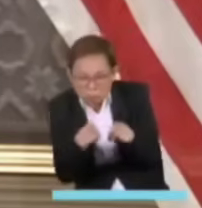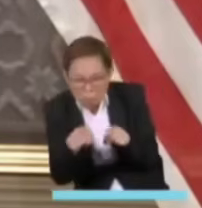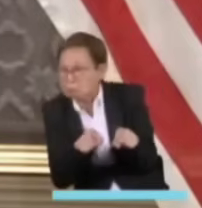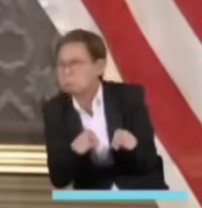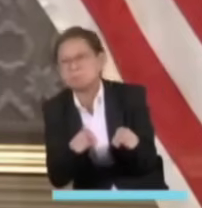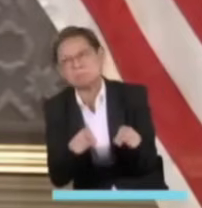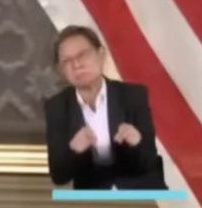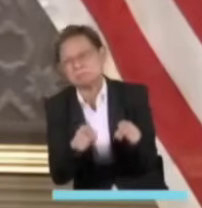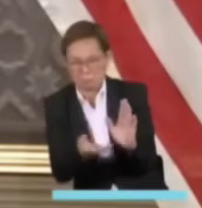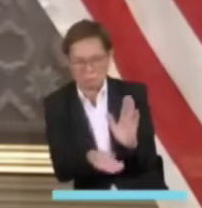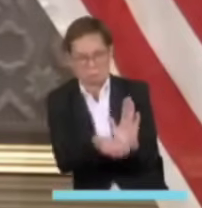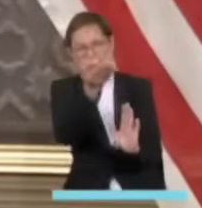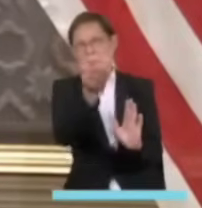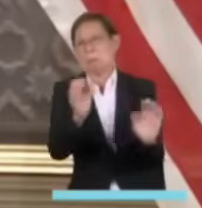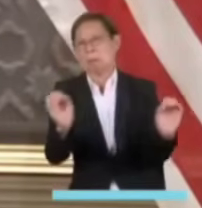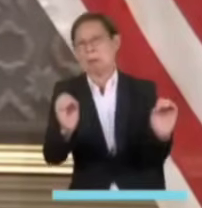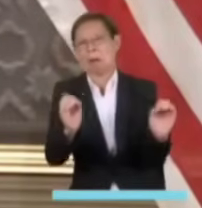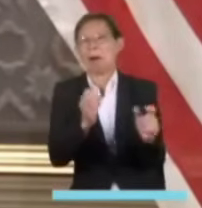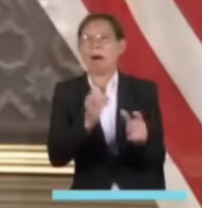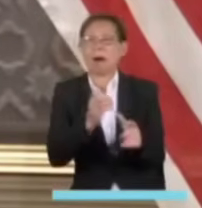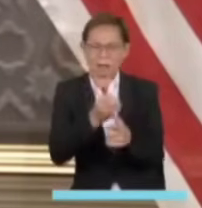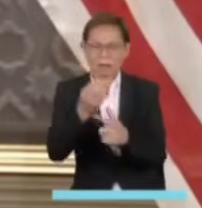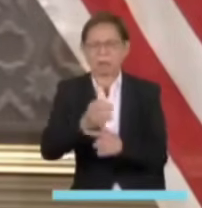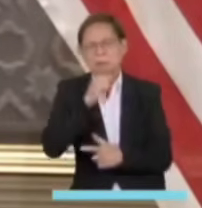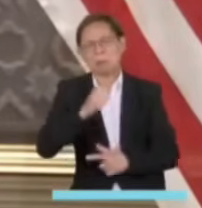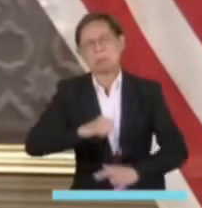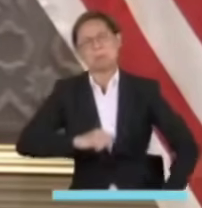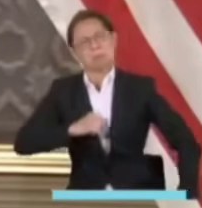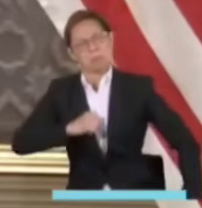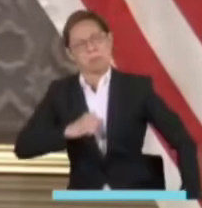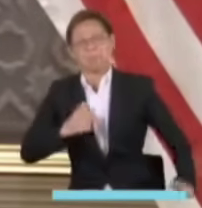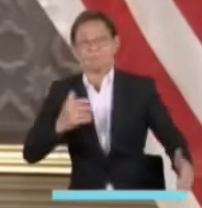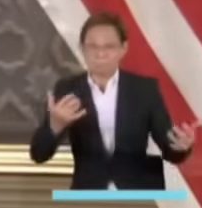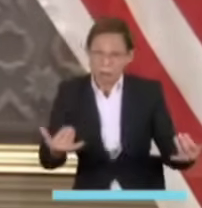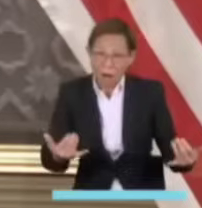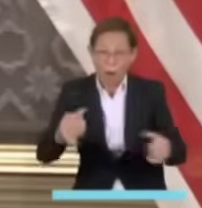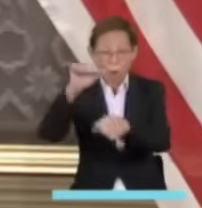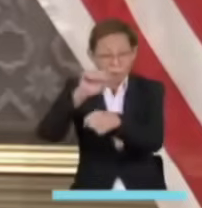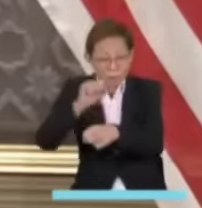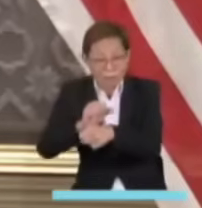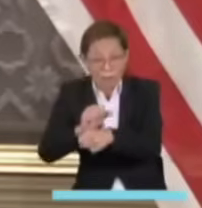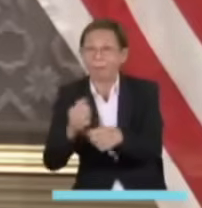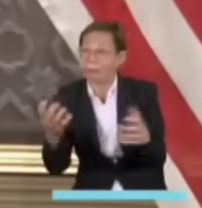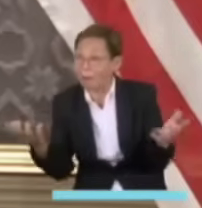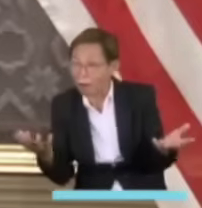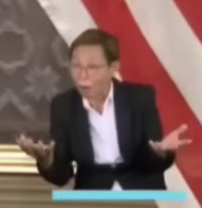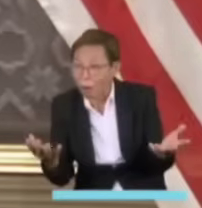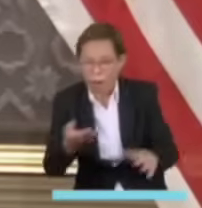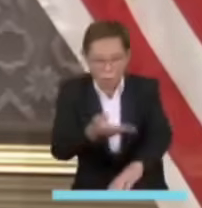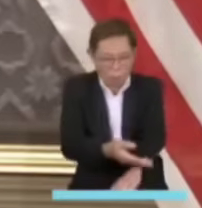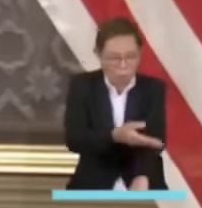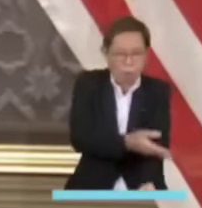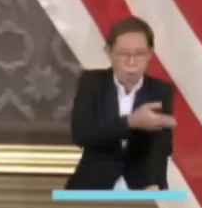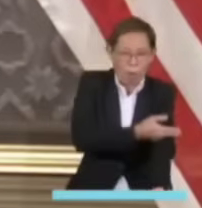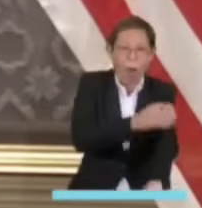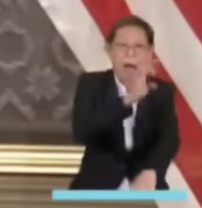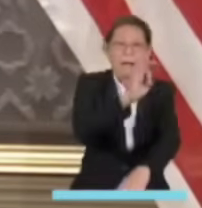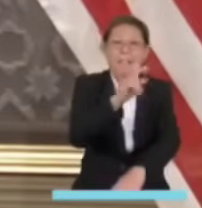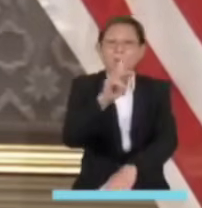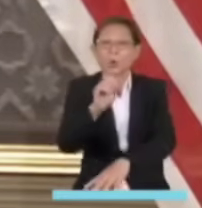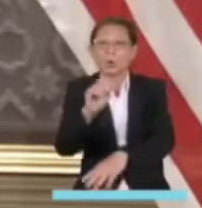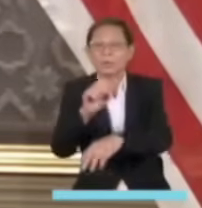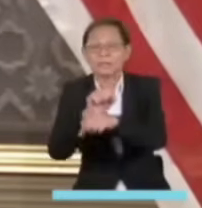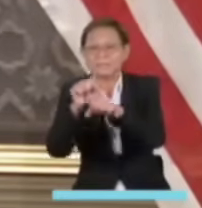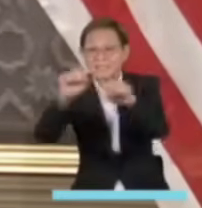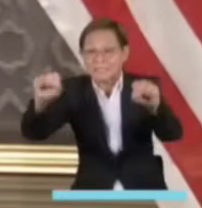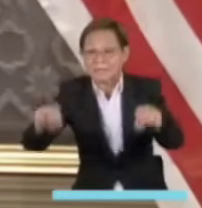tidak melonjak atau membanggakan. Maka tugas sekarang adalah menambah baik ekosistem perniagaan, apa yang